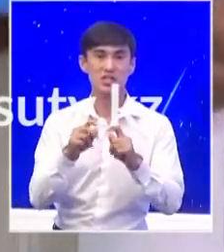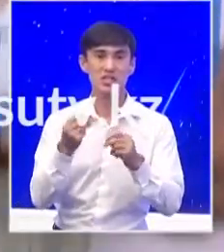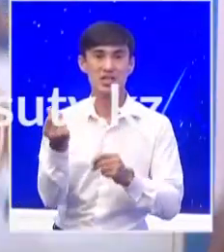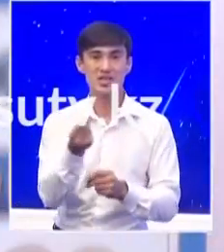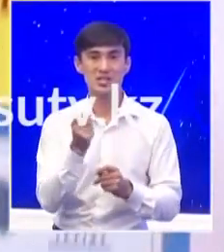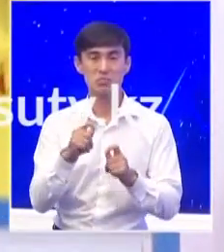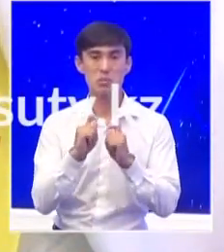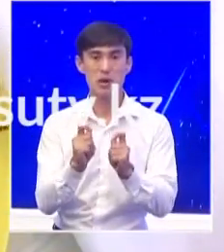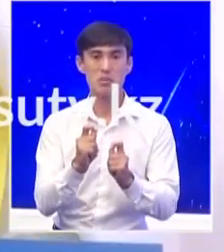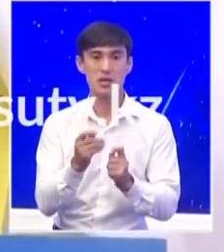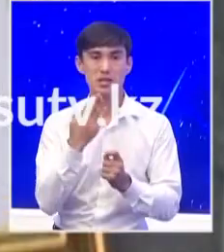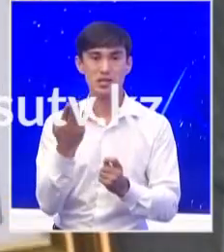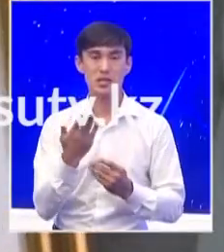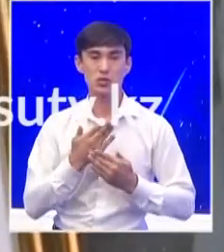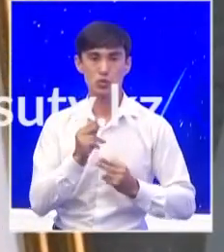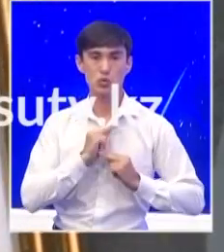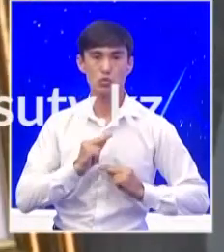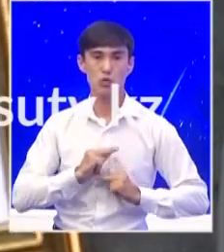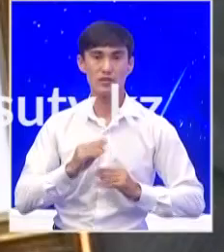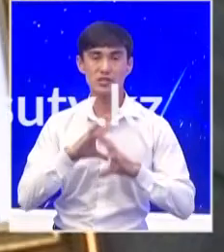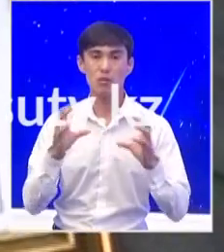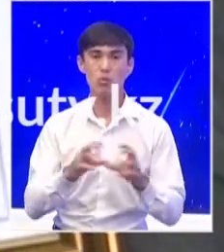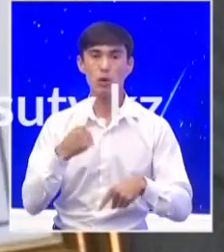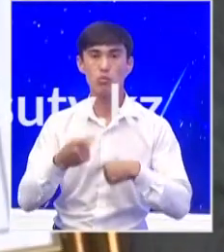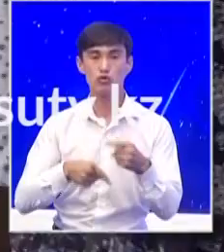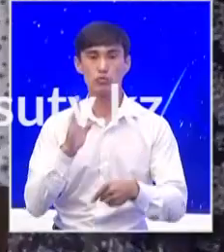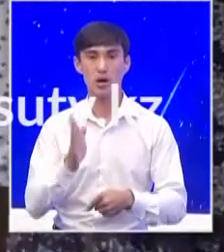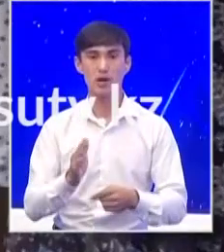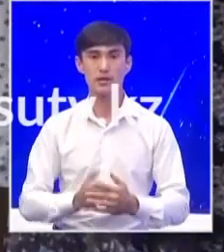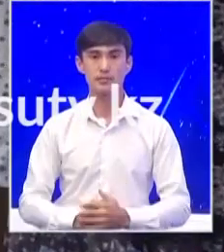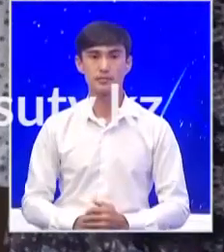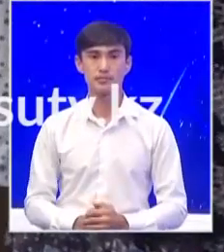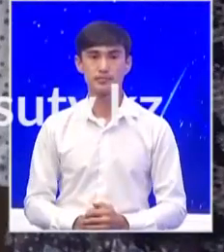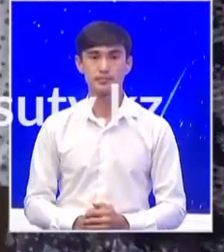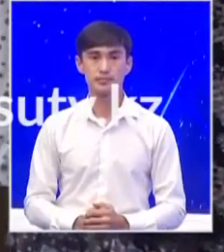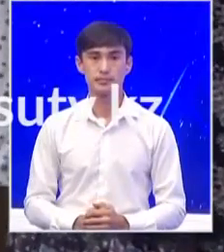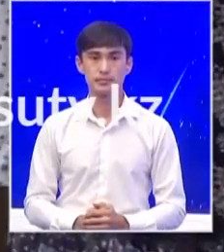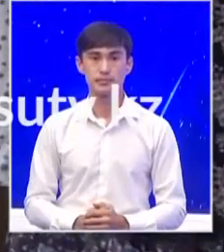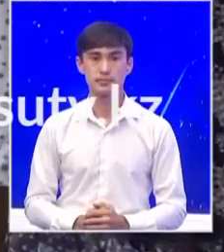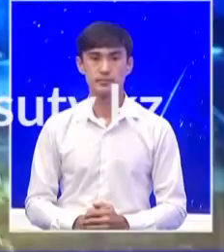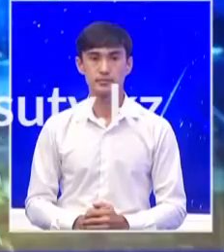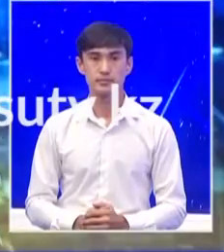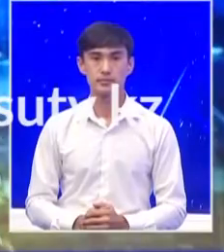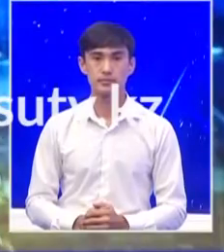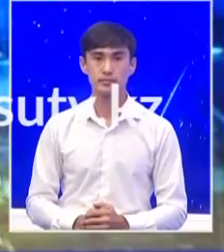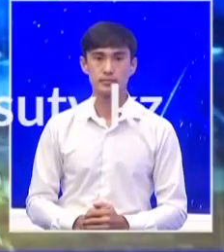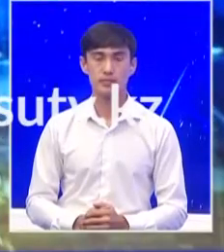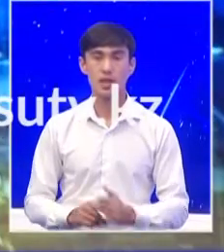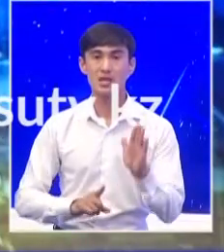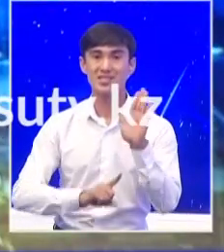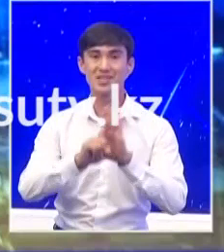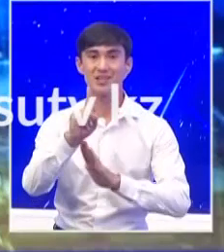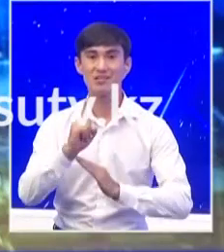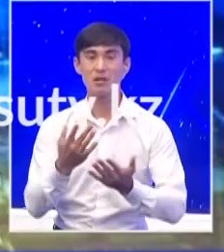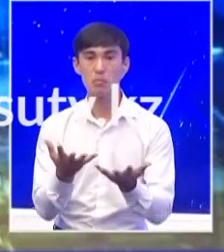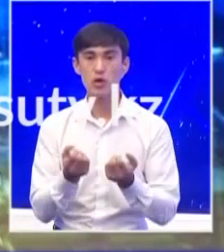их труд, любовь и заботу о будущих поколениях. Надежда Белова, Надир Хамзин, телеканал ЖТСУ. Стартовал